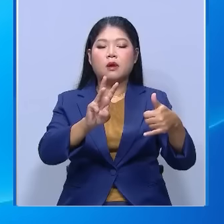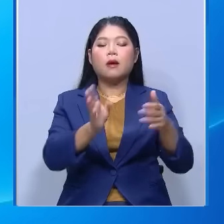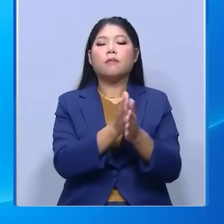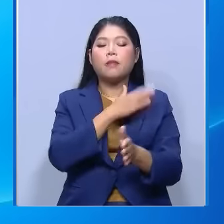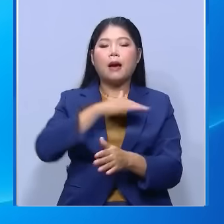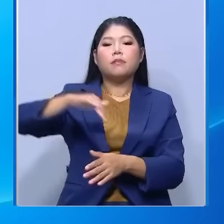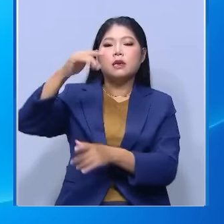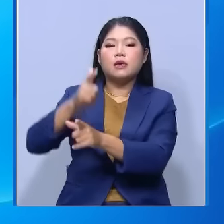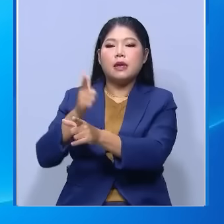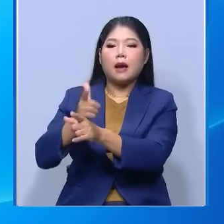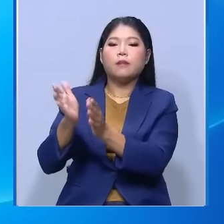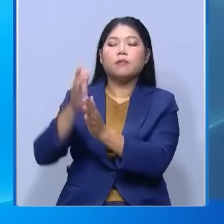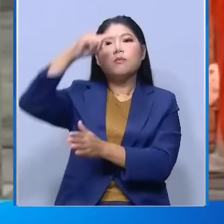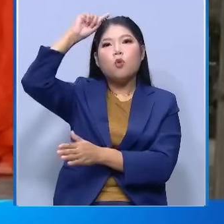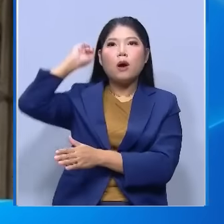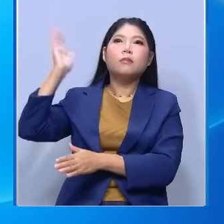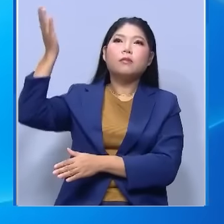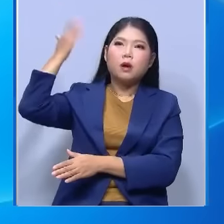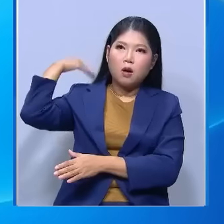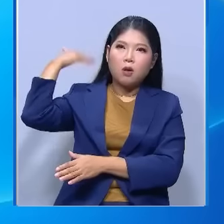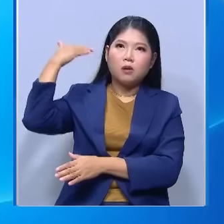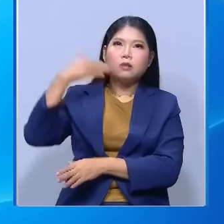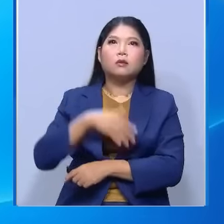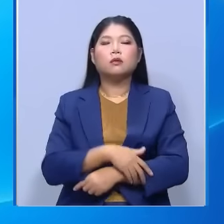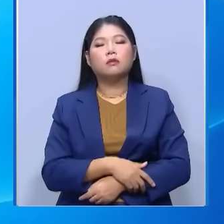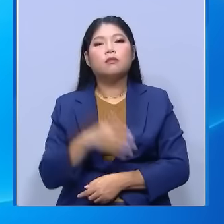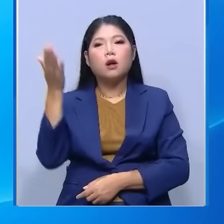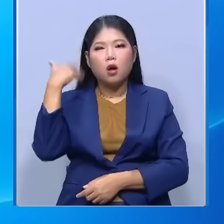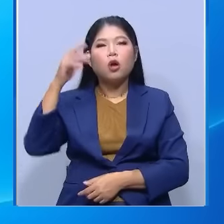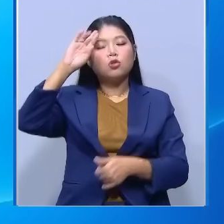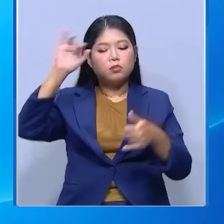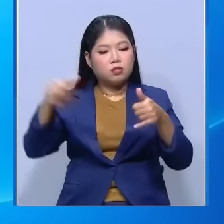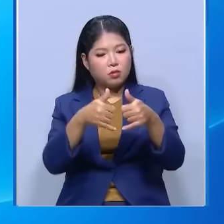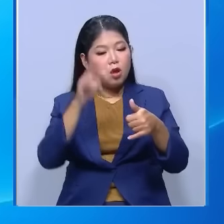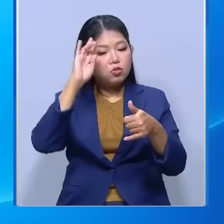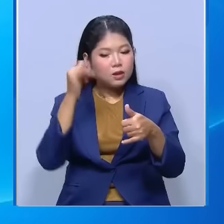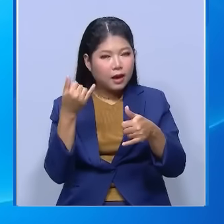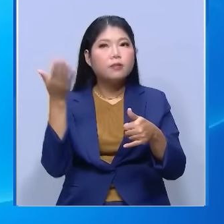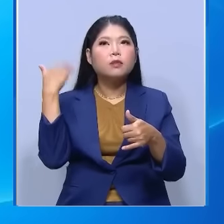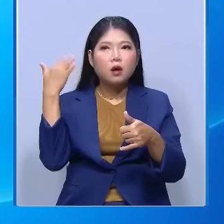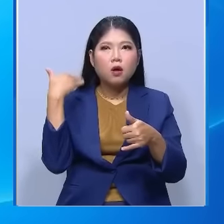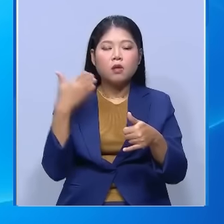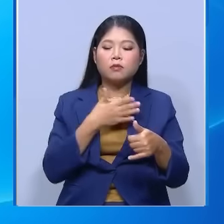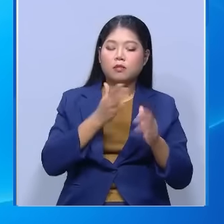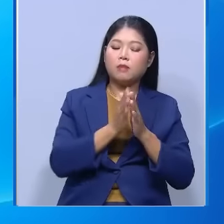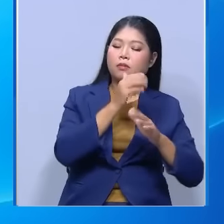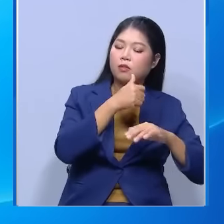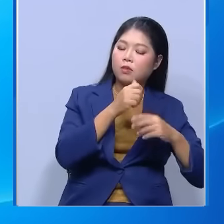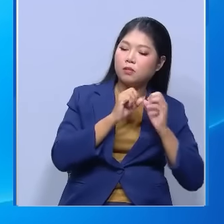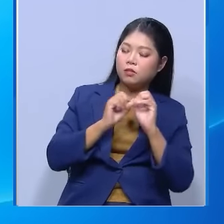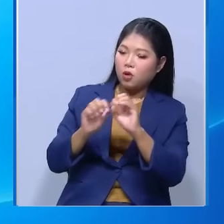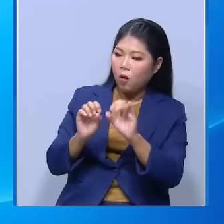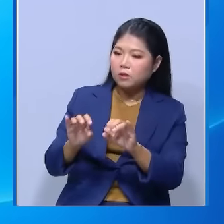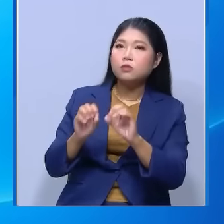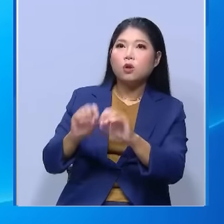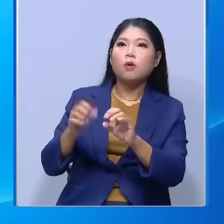ตอนที่เคยบวช ก็คือแสดงให้เห็นว่าเคยรู้จักเคยผูกพันเคยเป็นพระอาจารย์กันมาก่อนแต่พอมาเจ